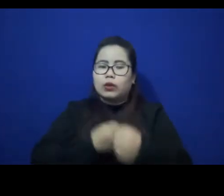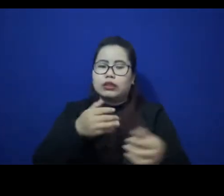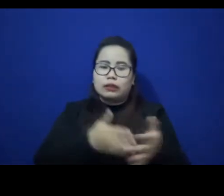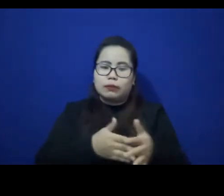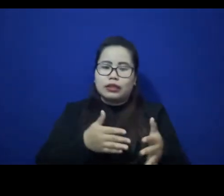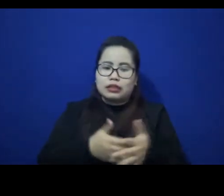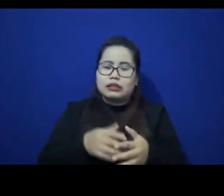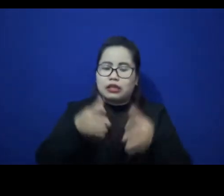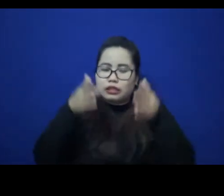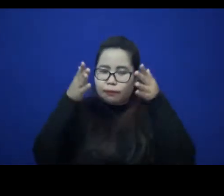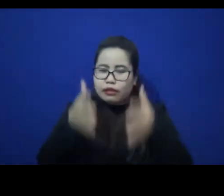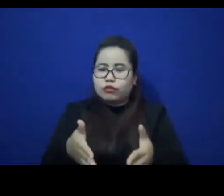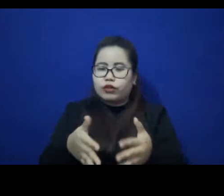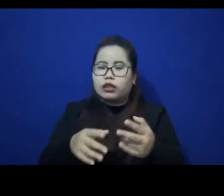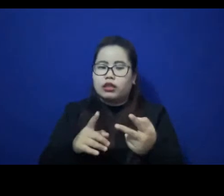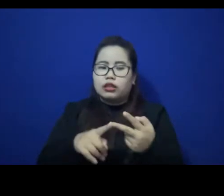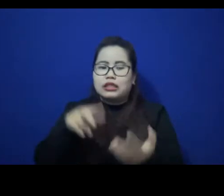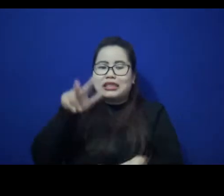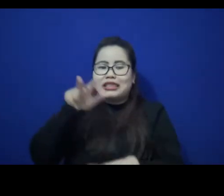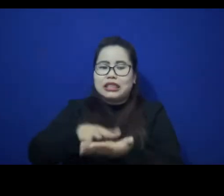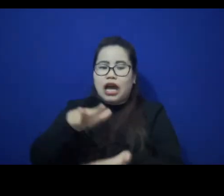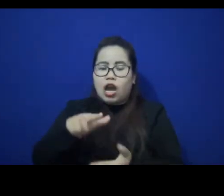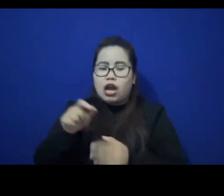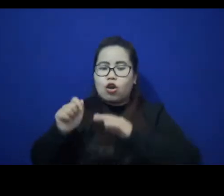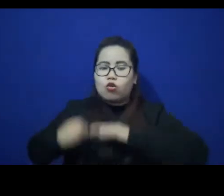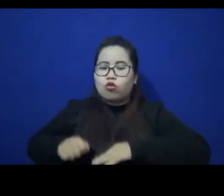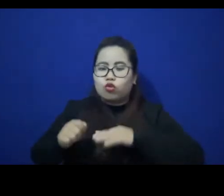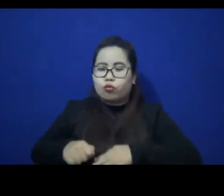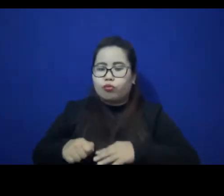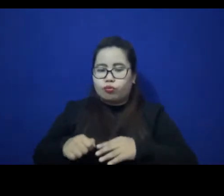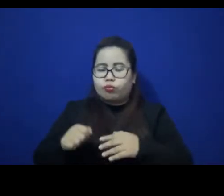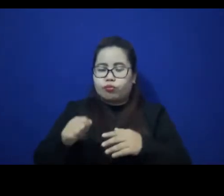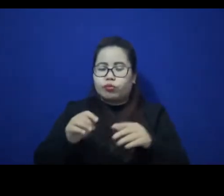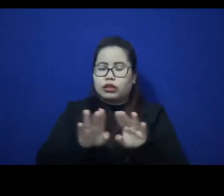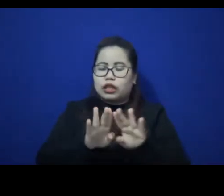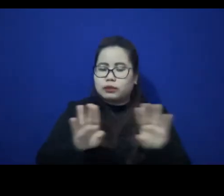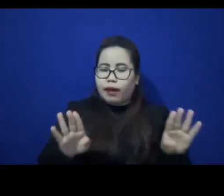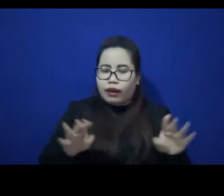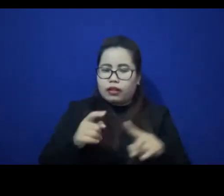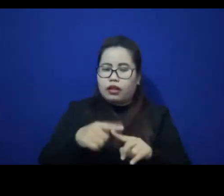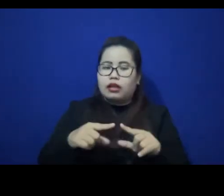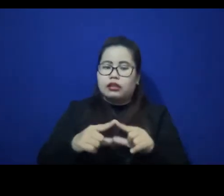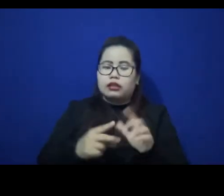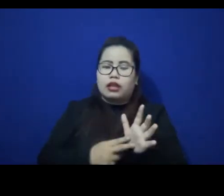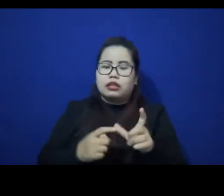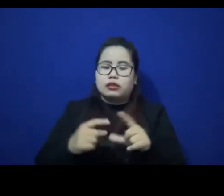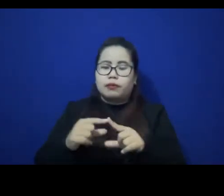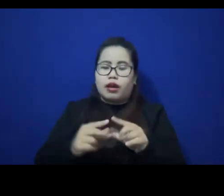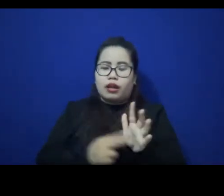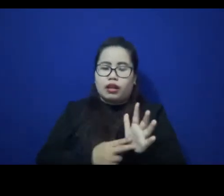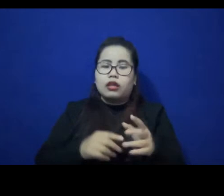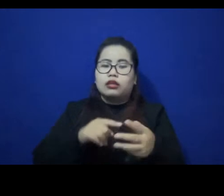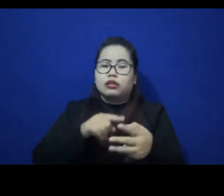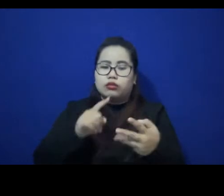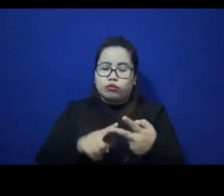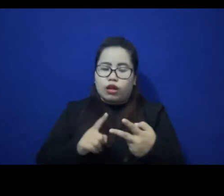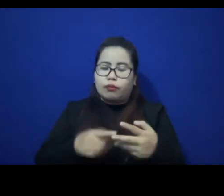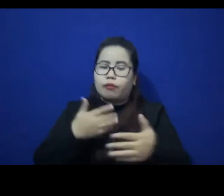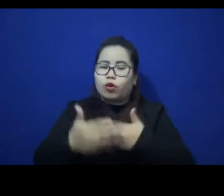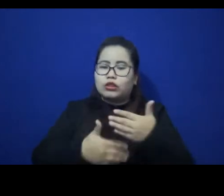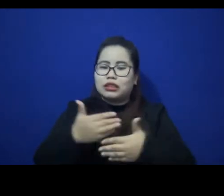dan spesifik secara hukum patut dan transparan kedua pemrosesan data pribadi